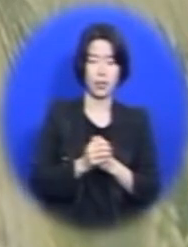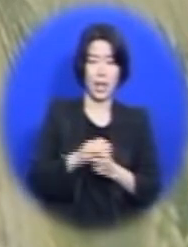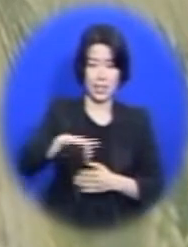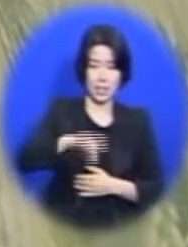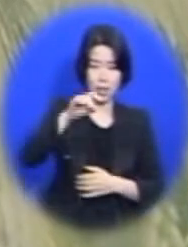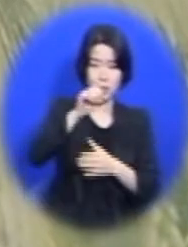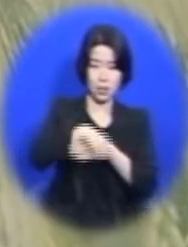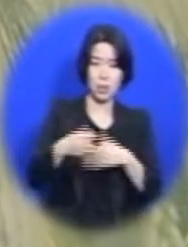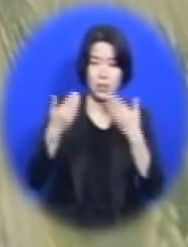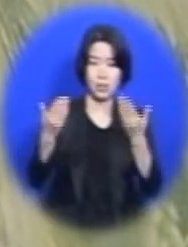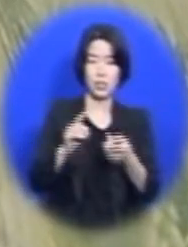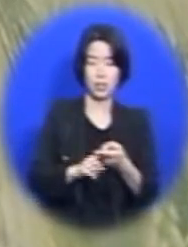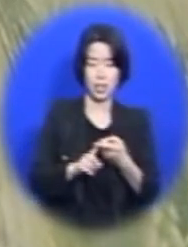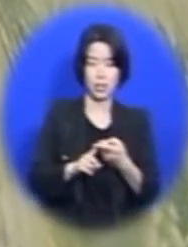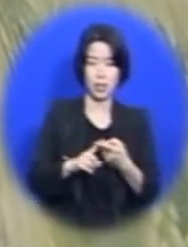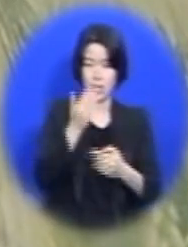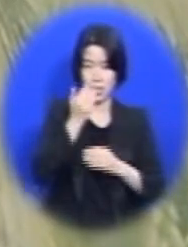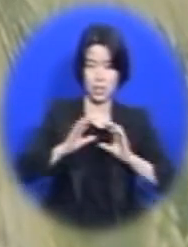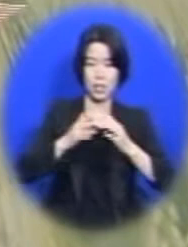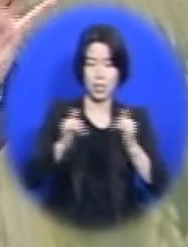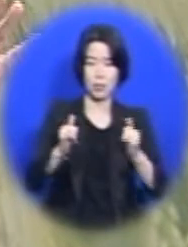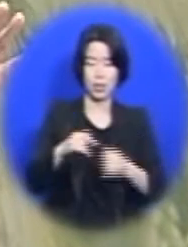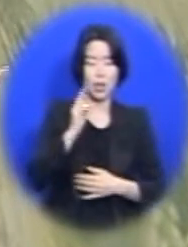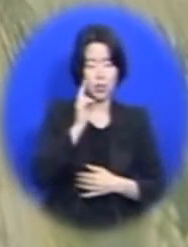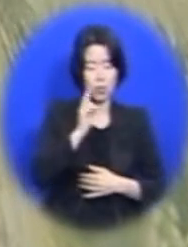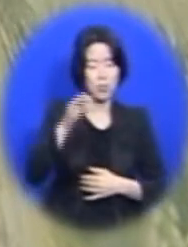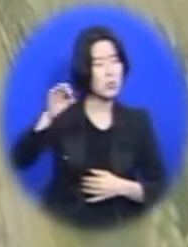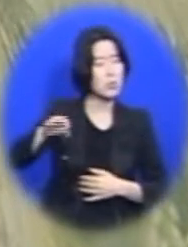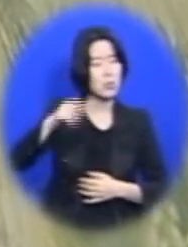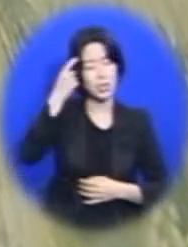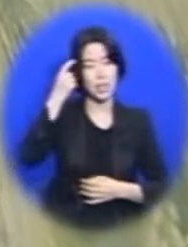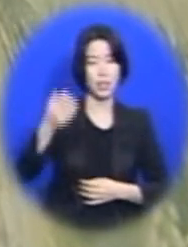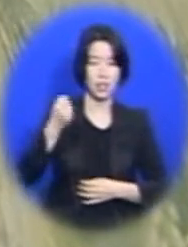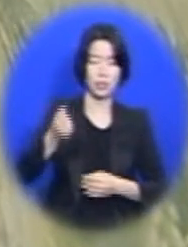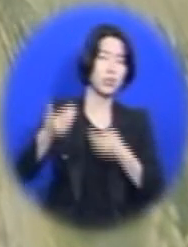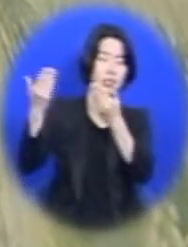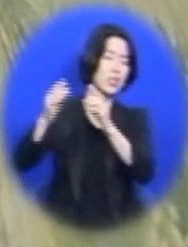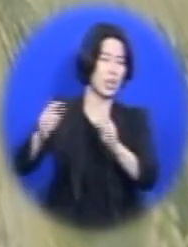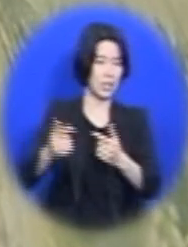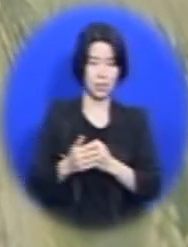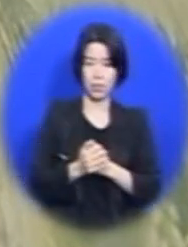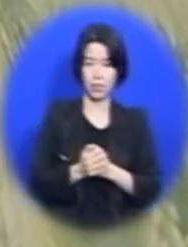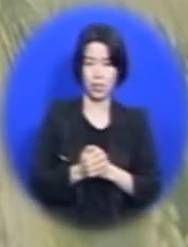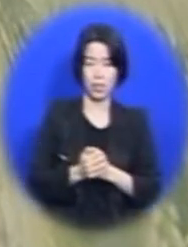첫 열매 드리는 것에 대해서 이스라엘 백성들이 너무나 소홀히 생각하고 드리지 않았습니다.